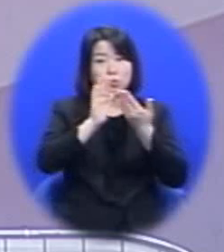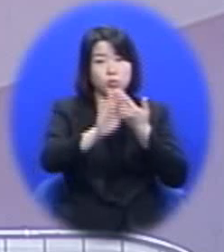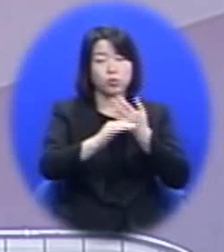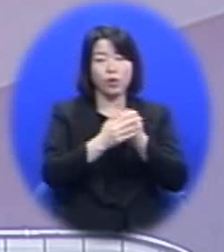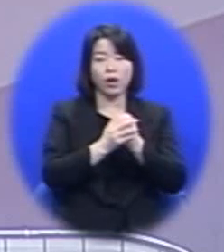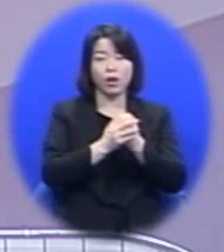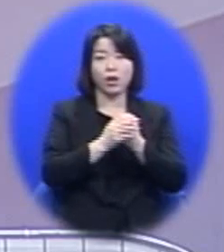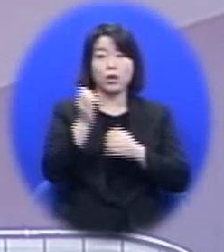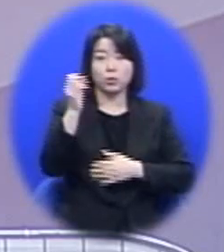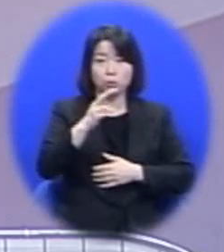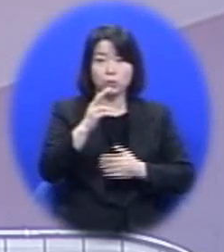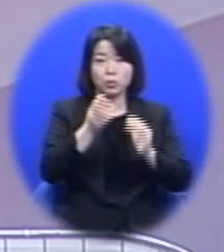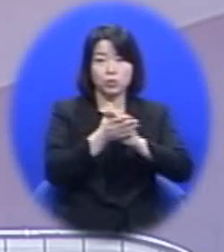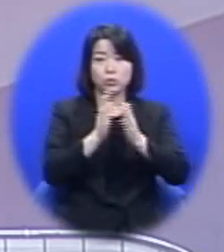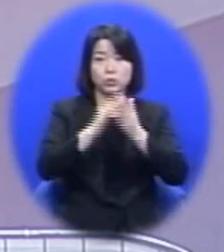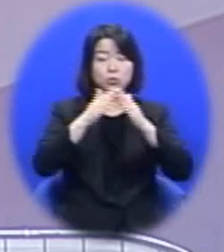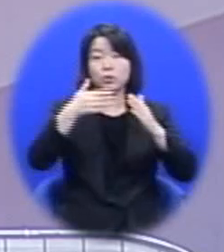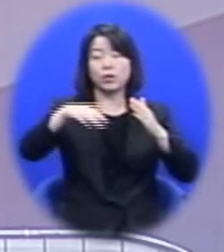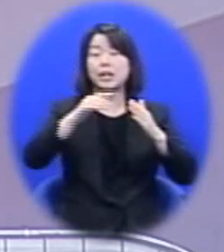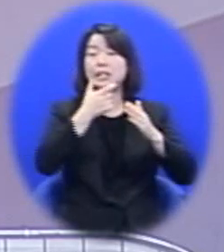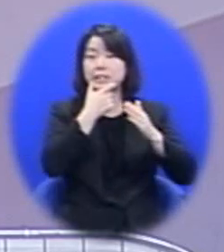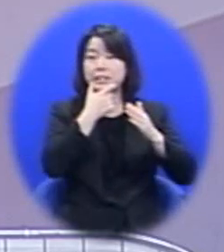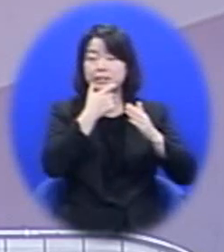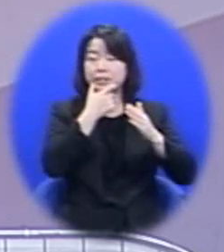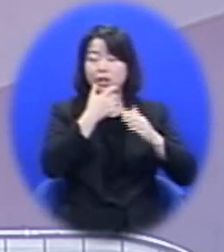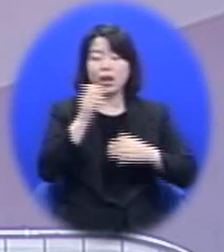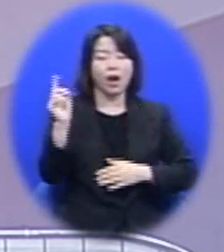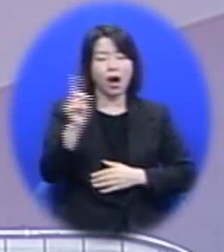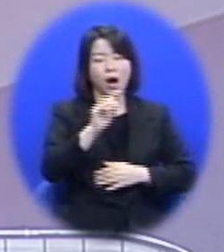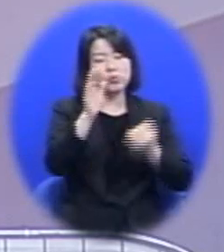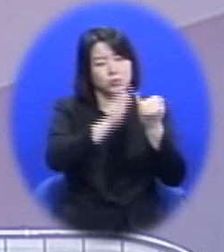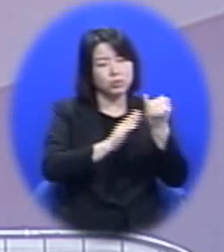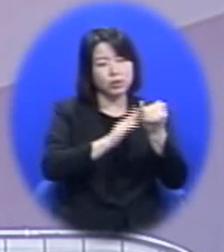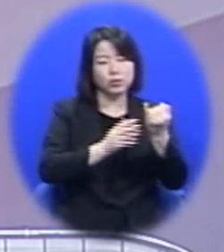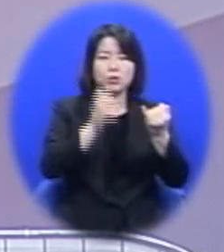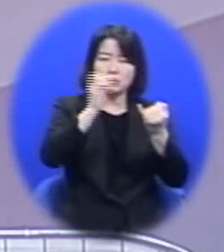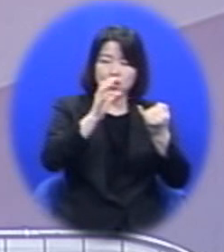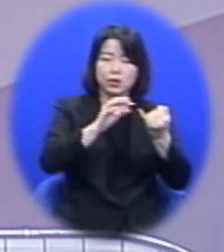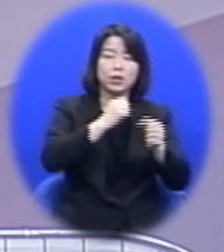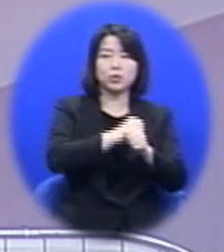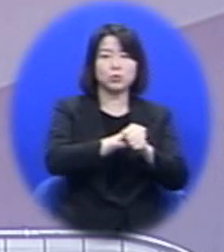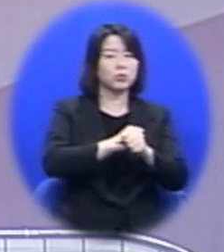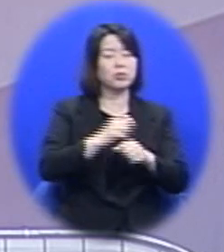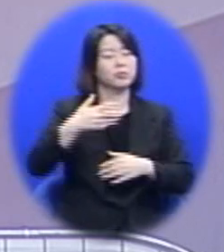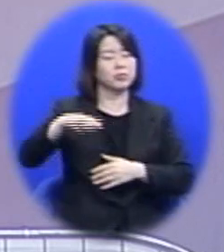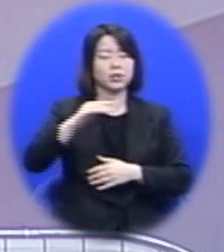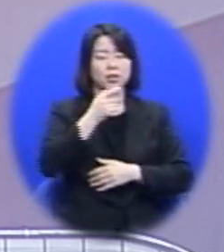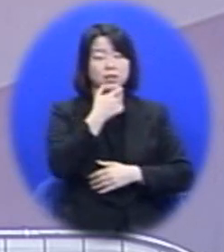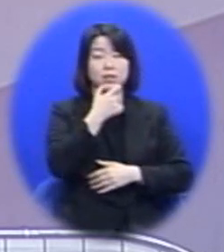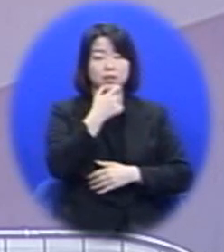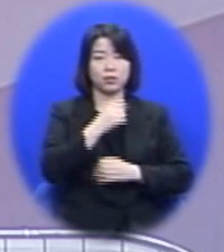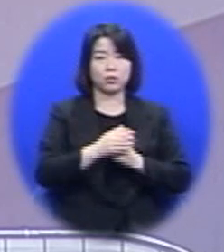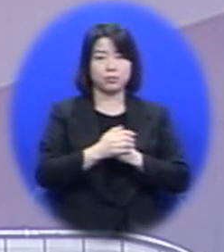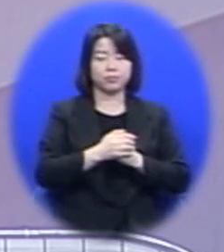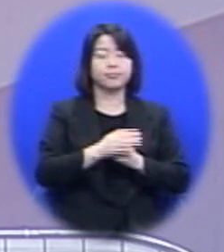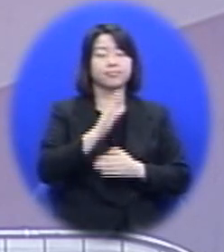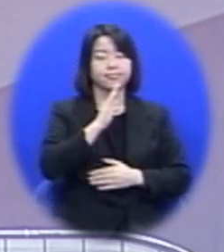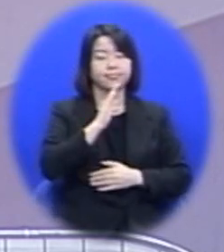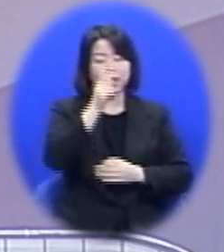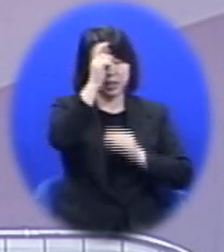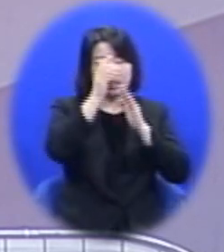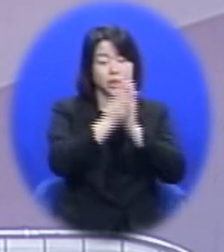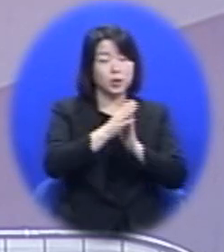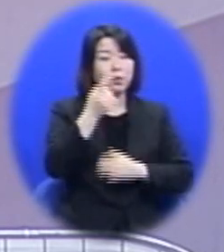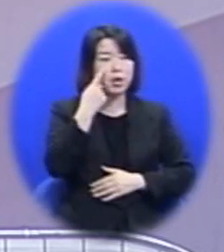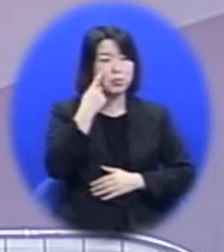유치원을 안 가겠다는 겁니다. 아무리 달래도 한사코 유치원을 안 가겠다는 거예요. 기도해 보자.